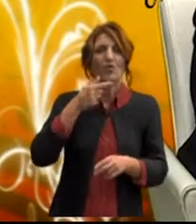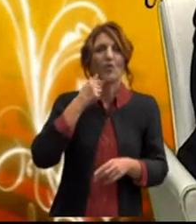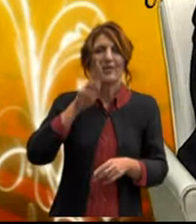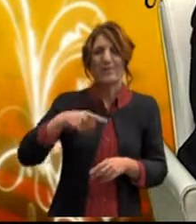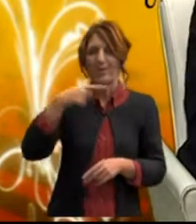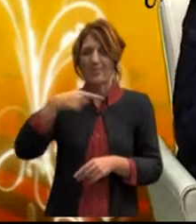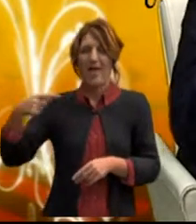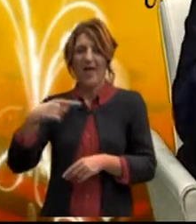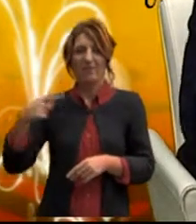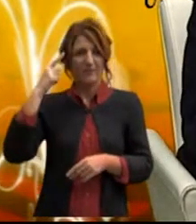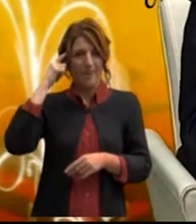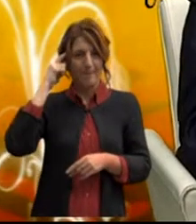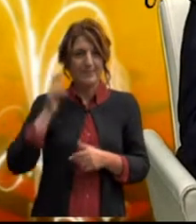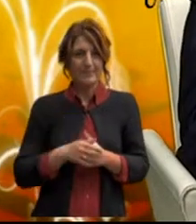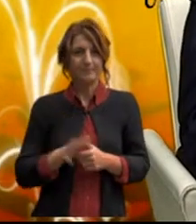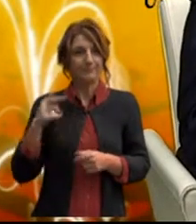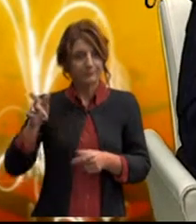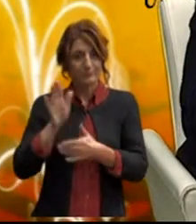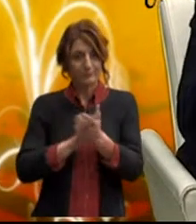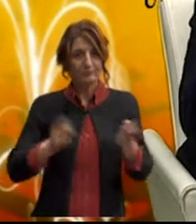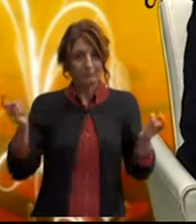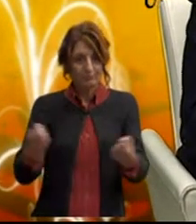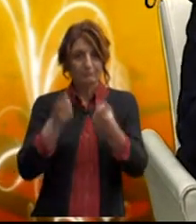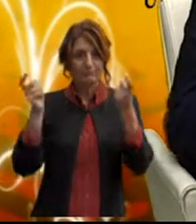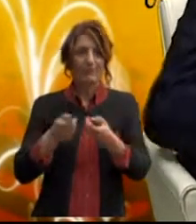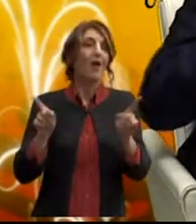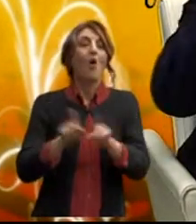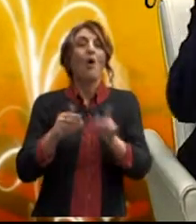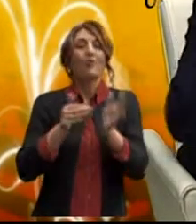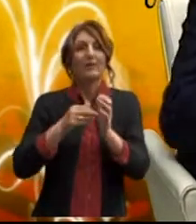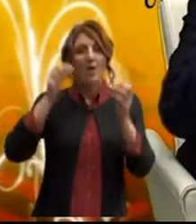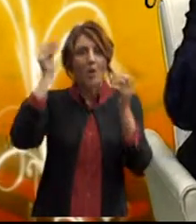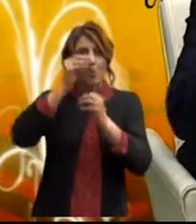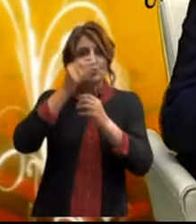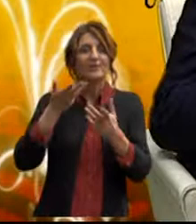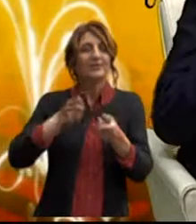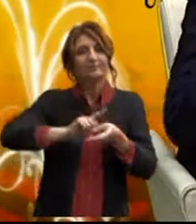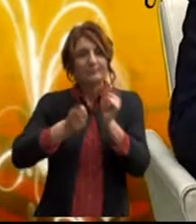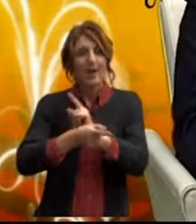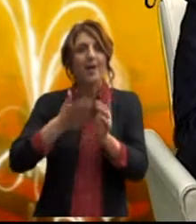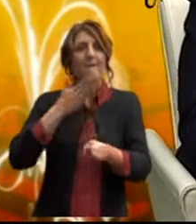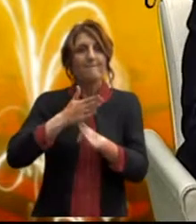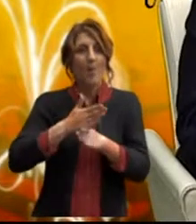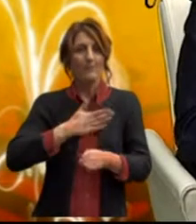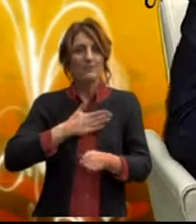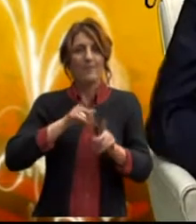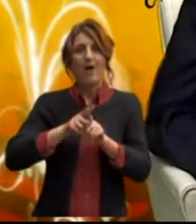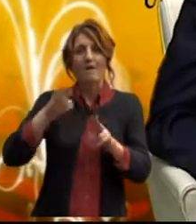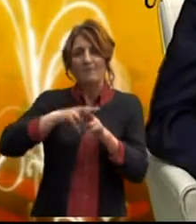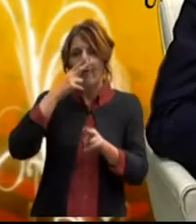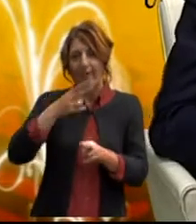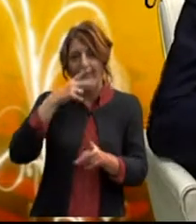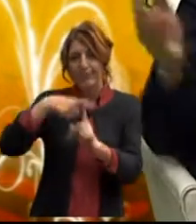ideju da promovira koncept naučenog optimizma i onda je stvorio, dakle, tehnike pomaganja i borbe